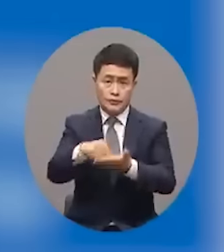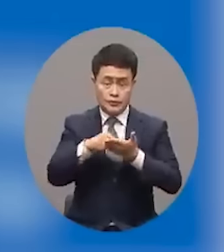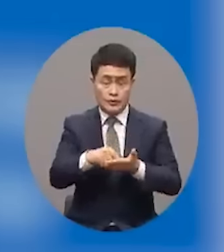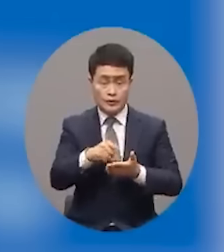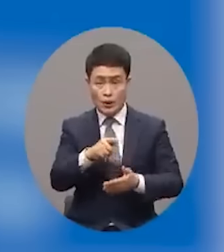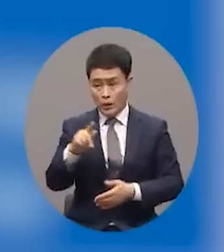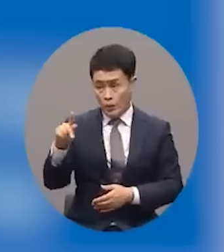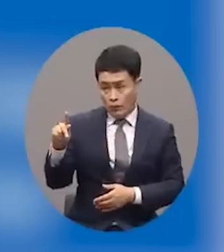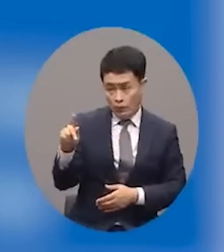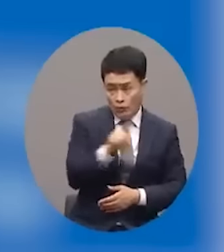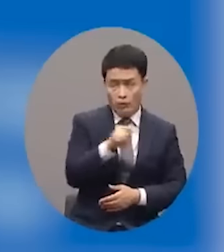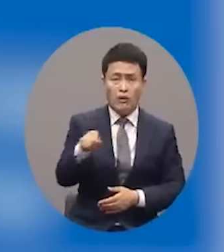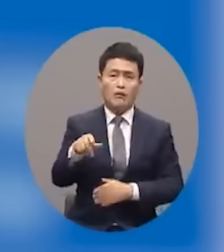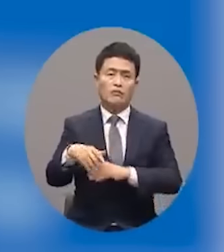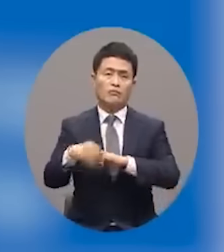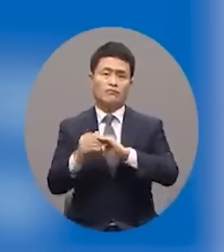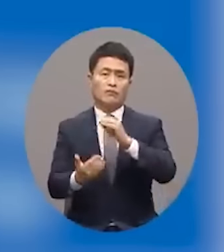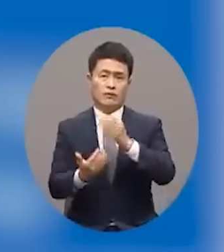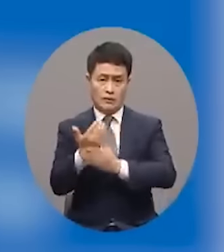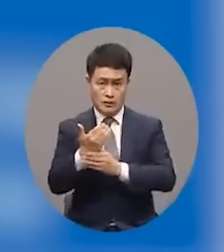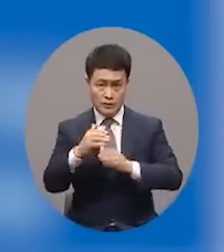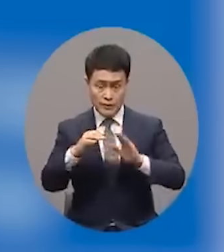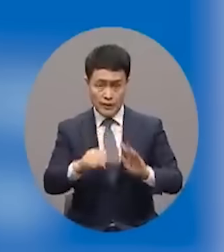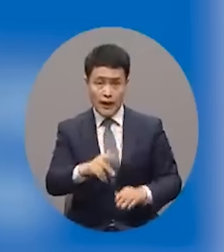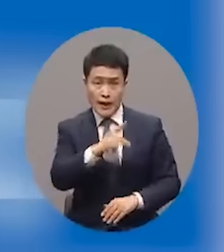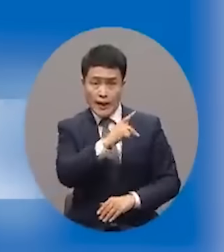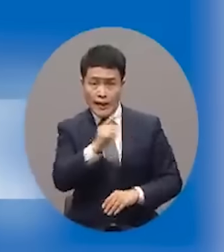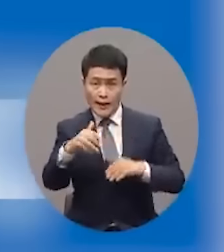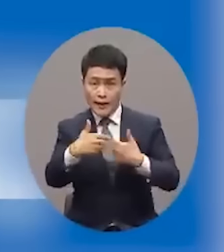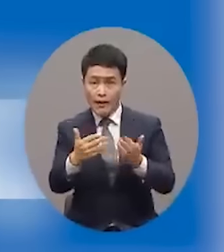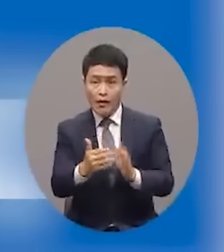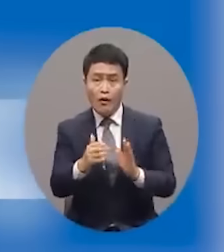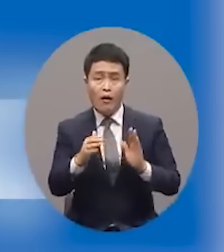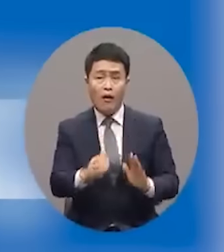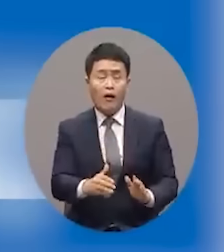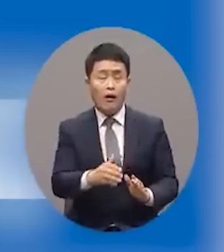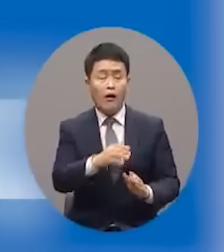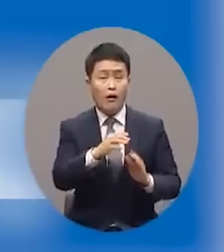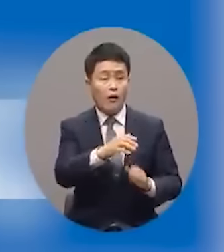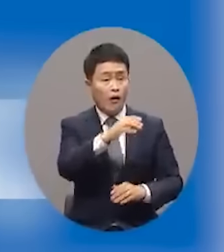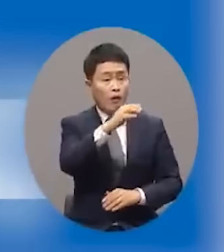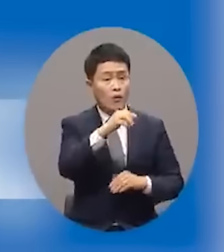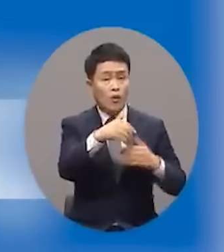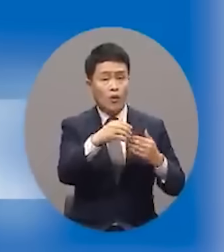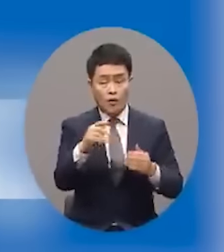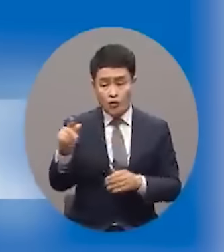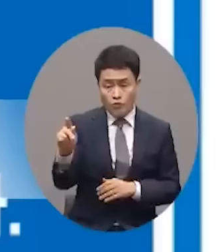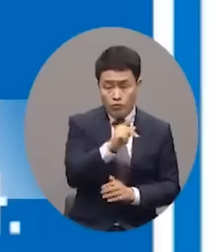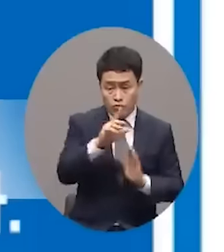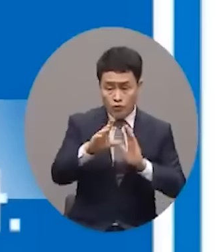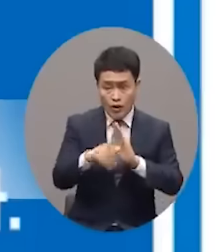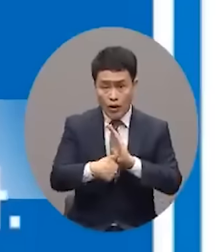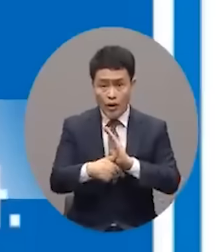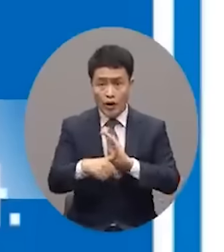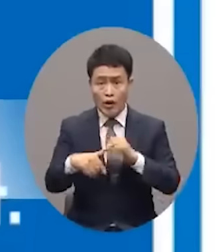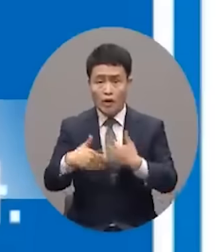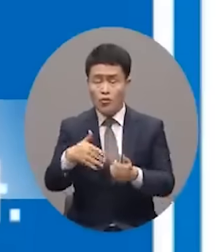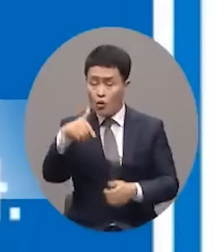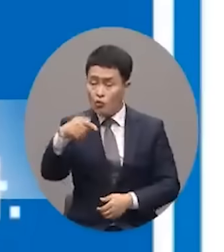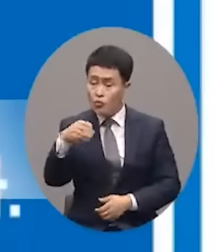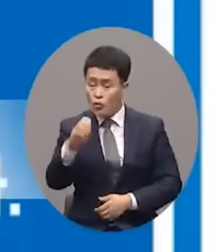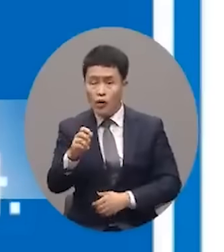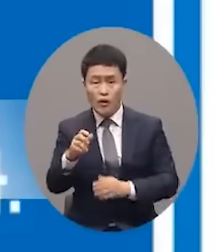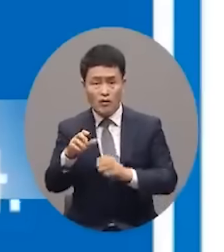고속철도 운행도 차질을 빚고 있습니다. KTX는 구포역을 출발하는 KTX 상행선 운행이 중지됐고